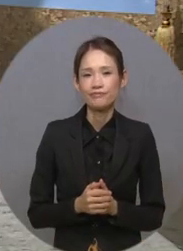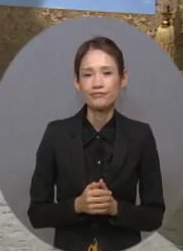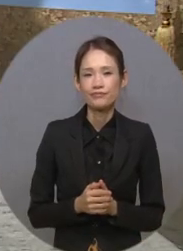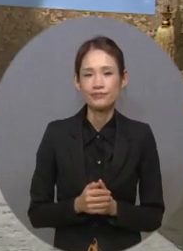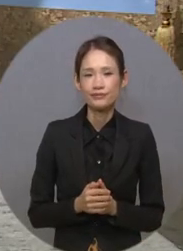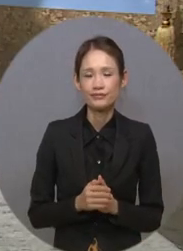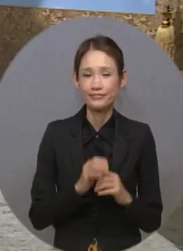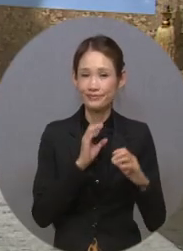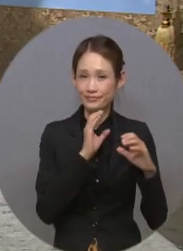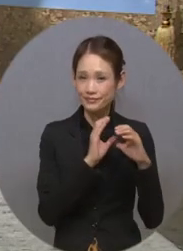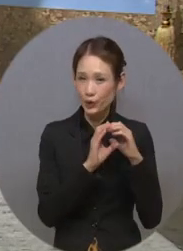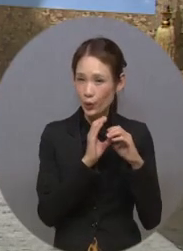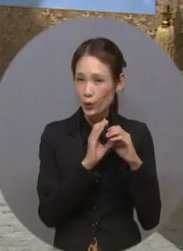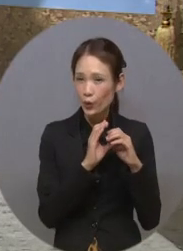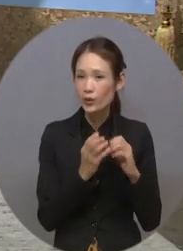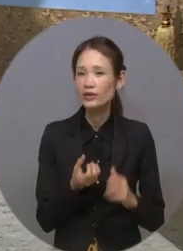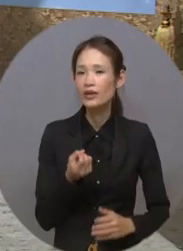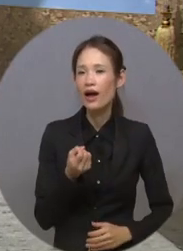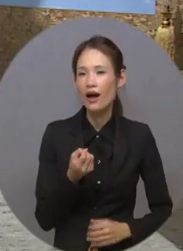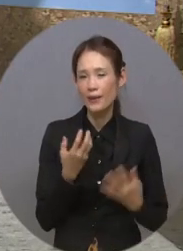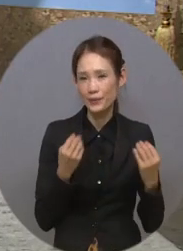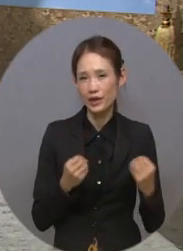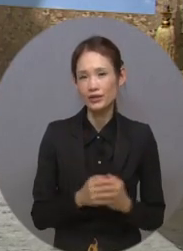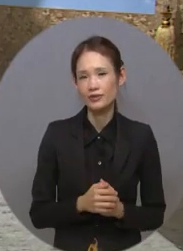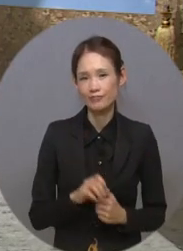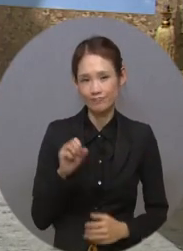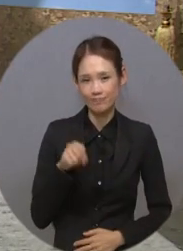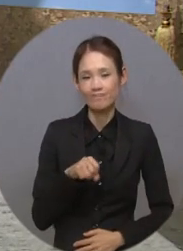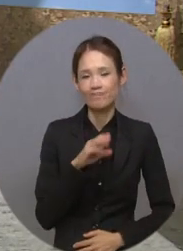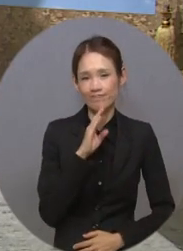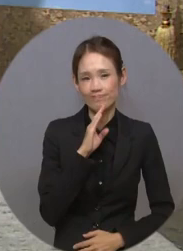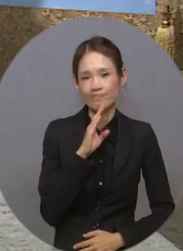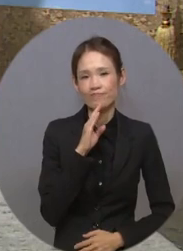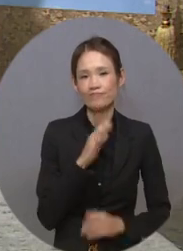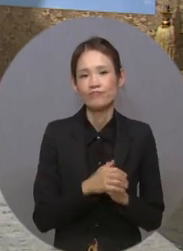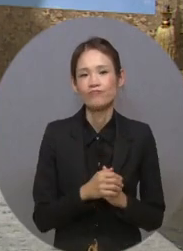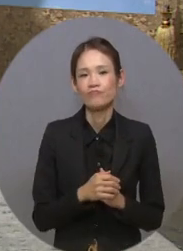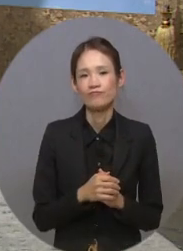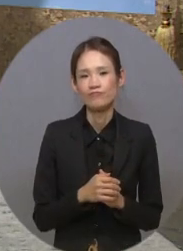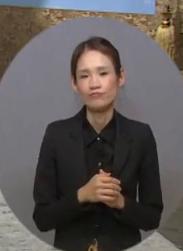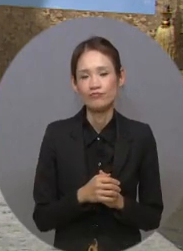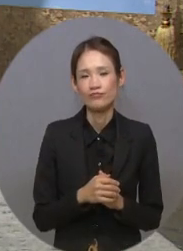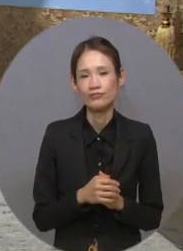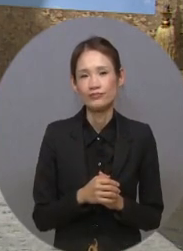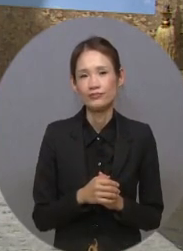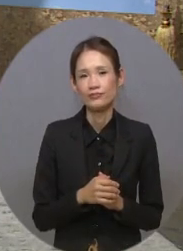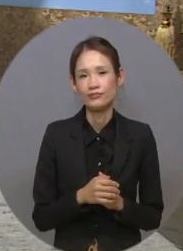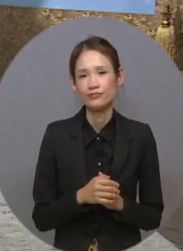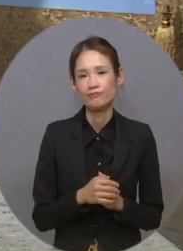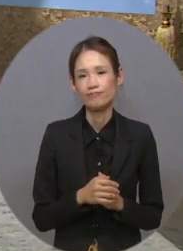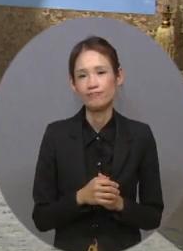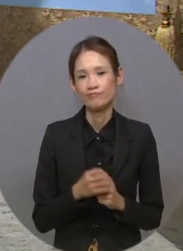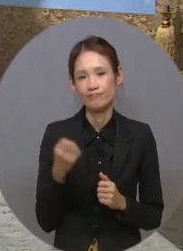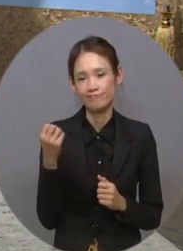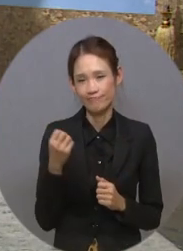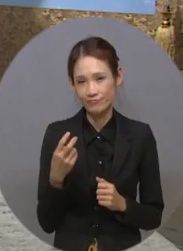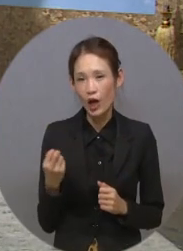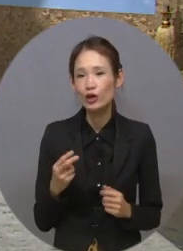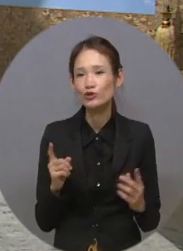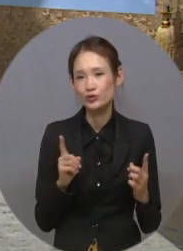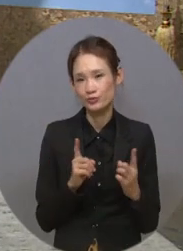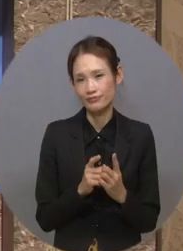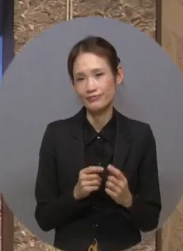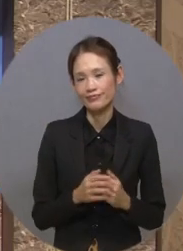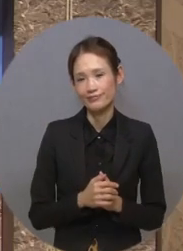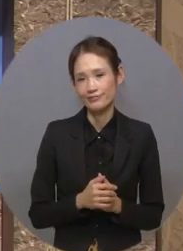그런 소통하는 시간을 많이 가지시나 봐요. 네, 그렇죠. 아 평소에도 시민분들과 소통 자주 예. 하시나요?